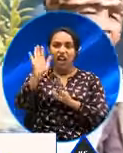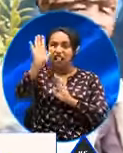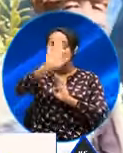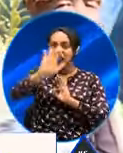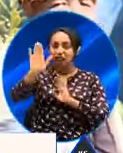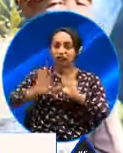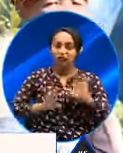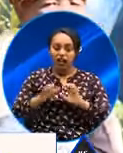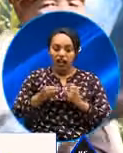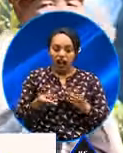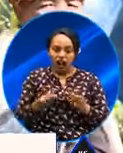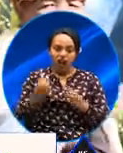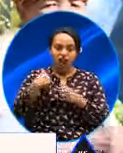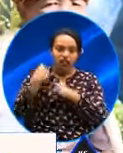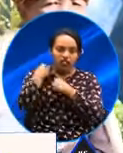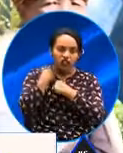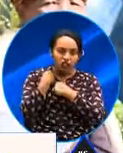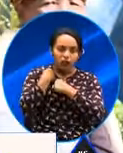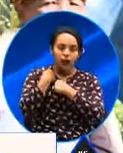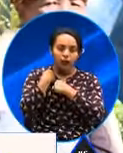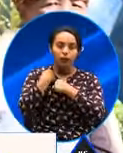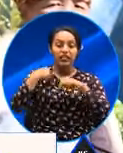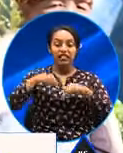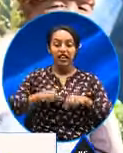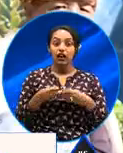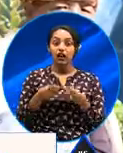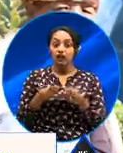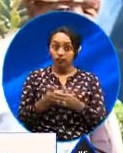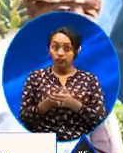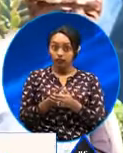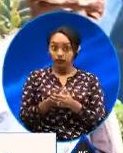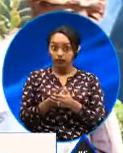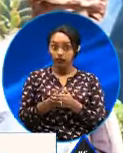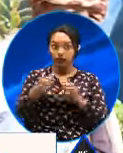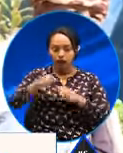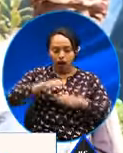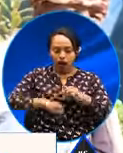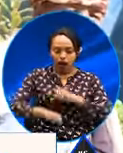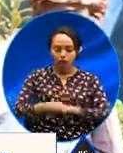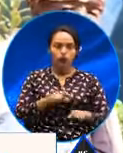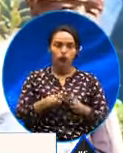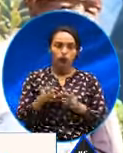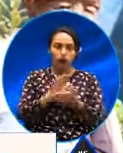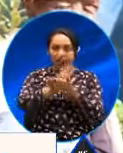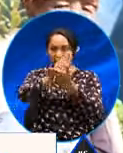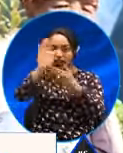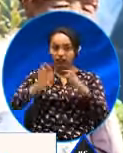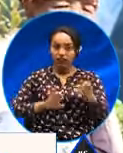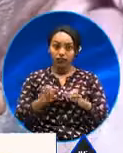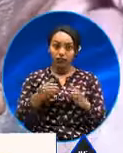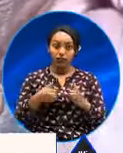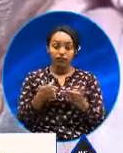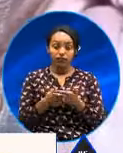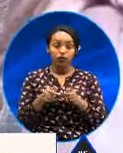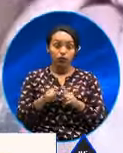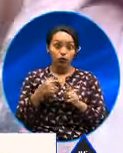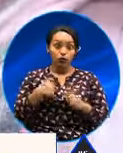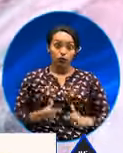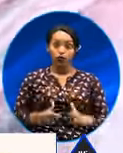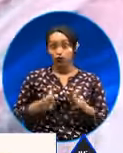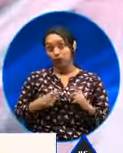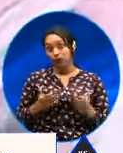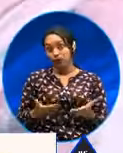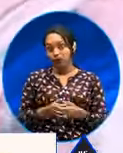በጭቃለጥፌ አፈር ተሸክሜ ዛሬ አፈር ያቦካውም ደግሞ ለጥፌ እንደዚህ ነው